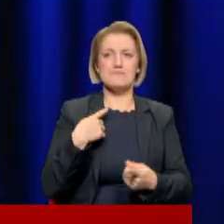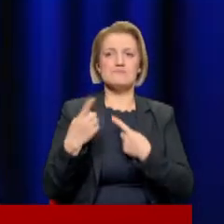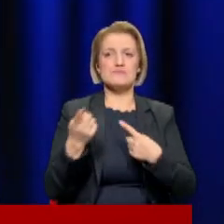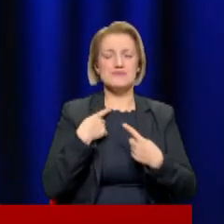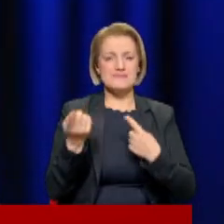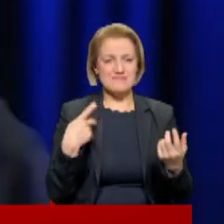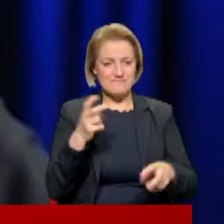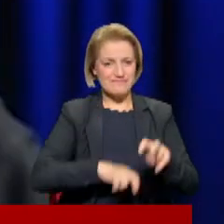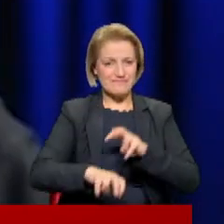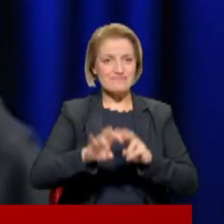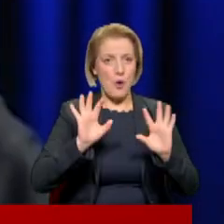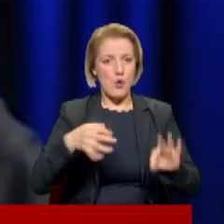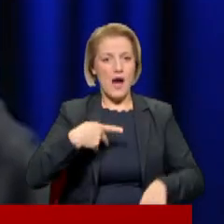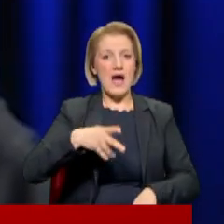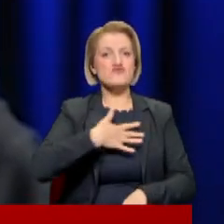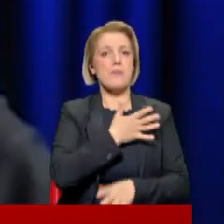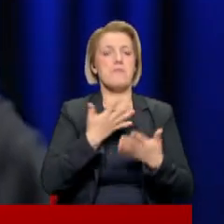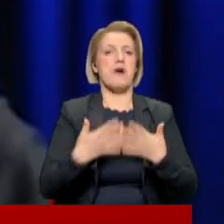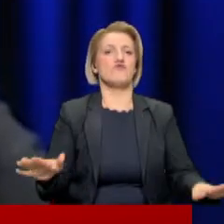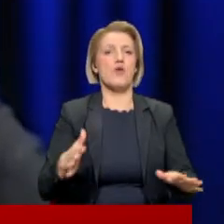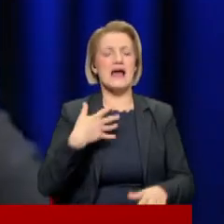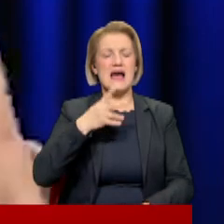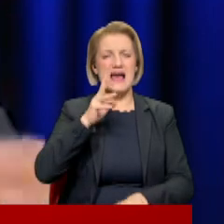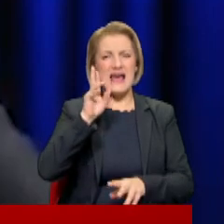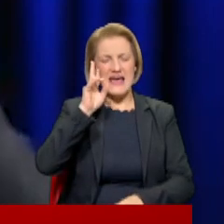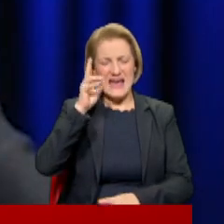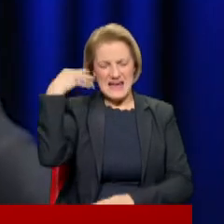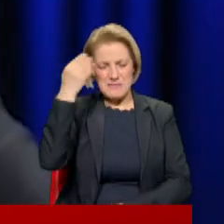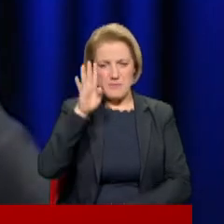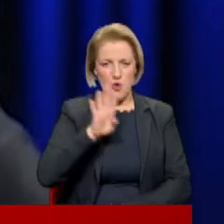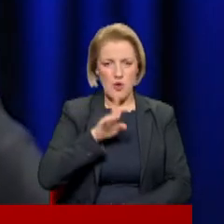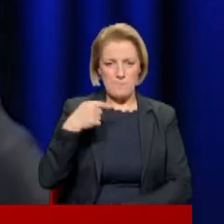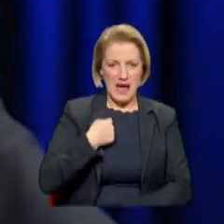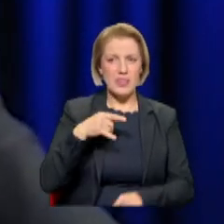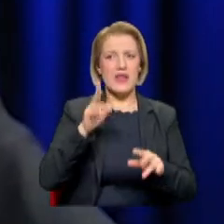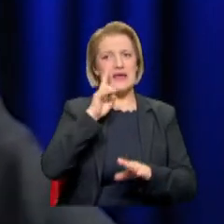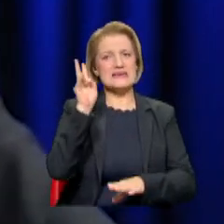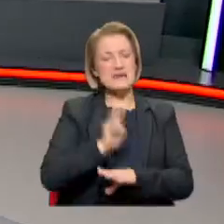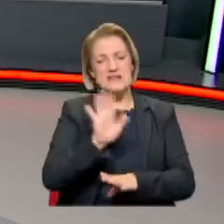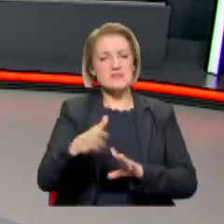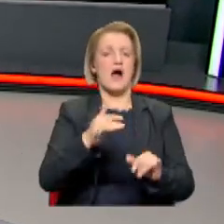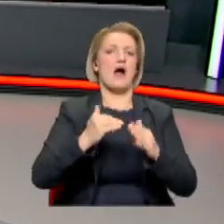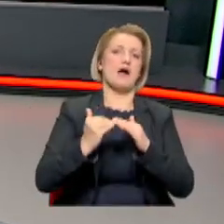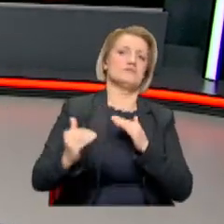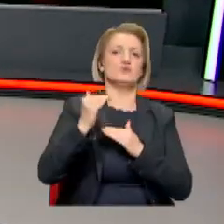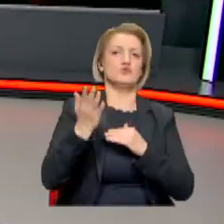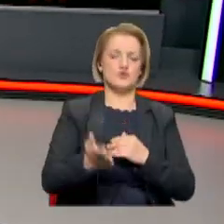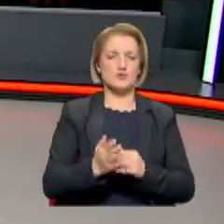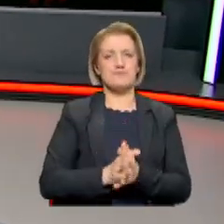düşersek Parti Mah olur Ekrem Bey de ben de yeminden daha ileri bir noktadayız